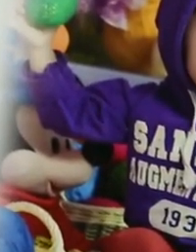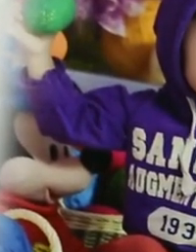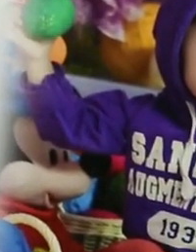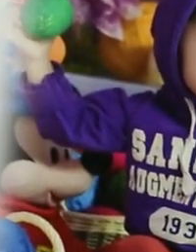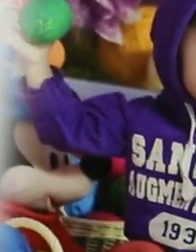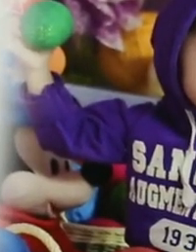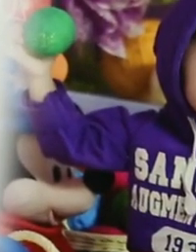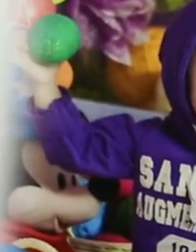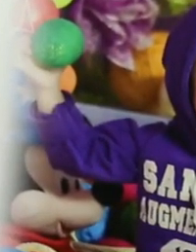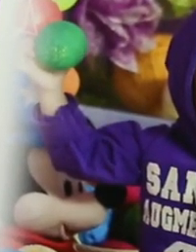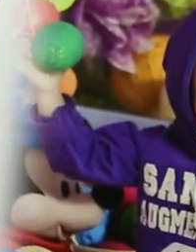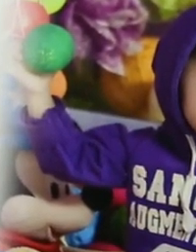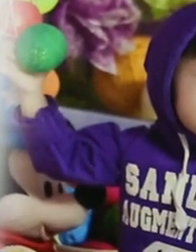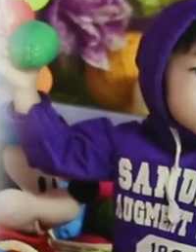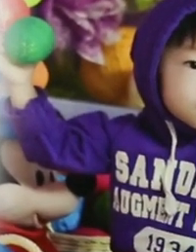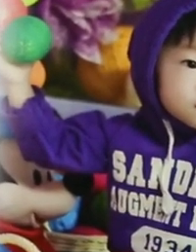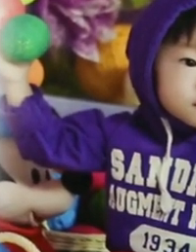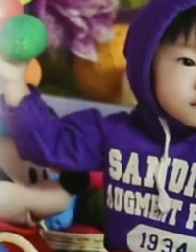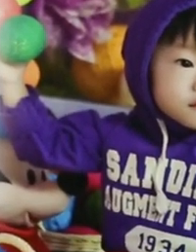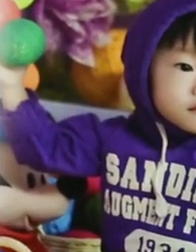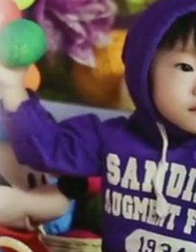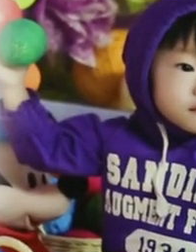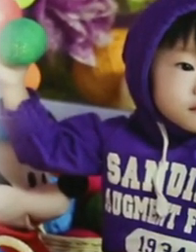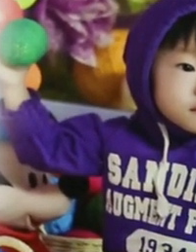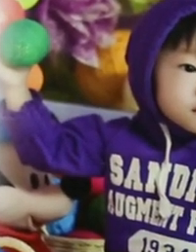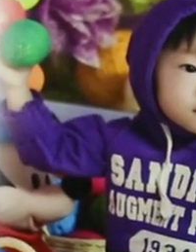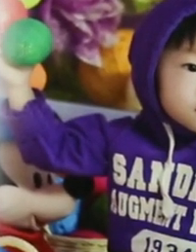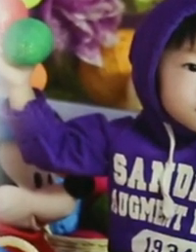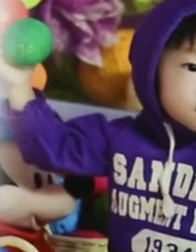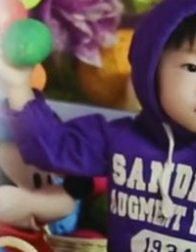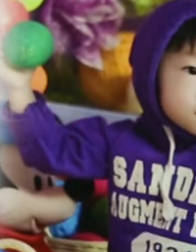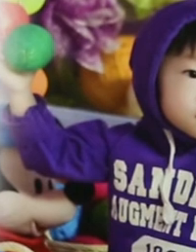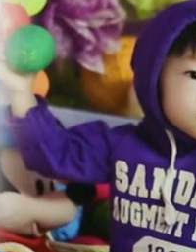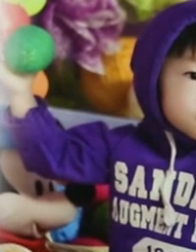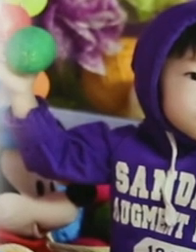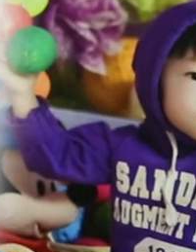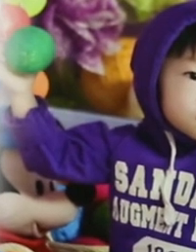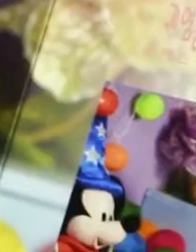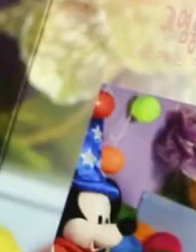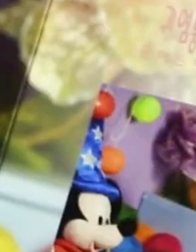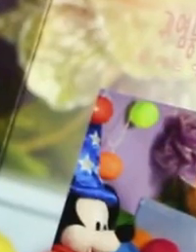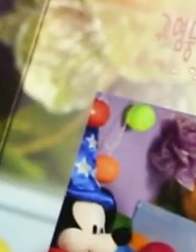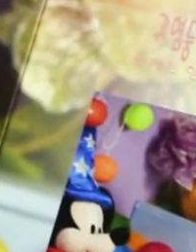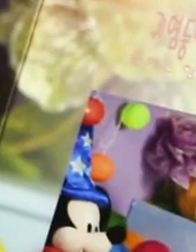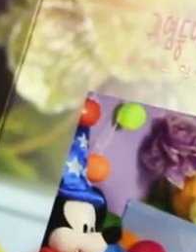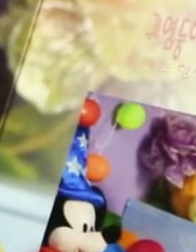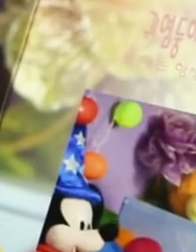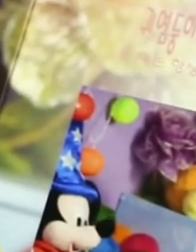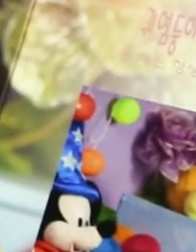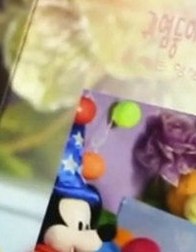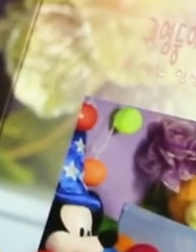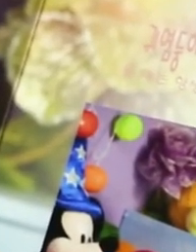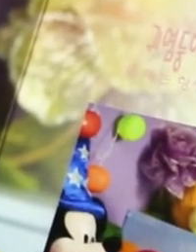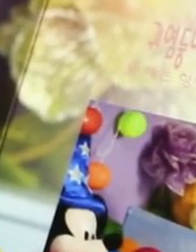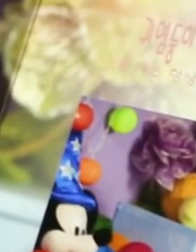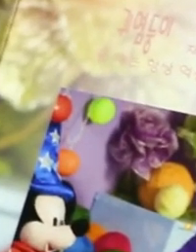1 쏙 천벌 없다면 자 이제 마지막이 솔직히 잘 있으면서 모이게 될 거라 해요 예